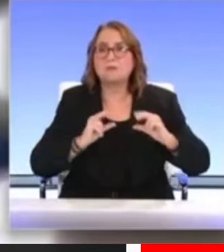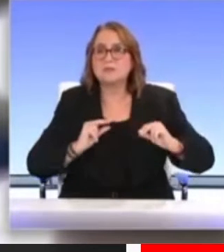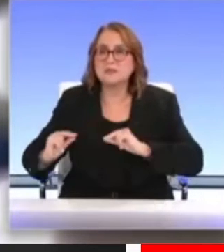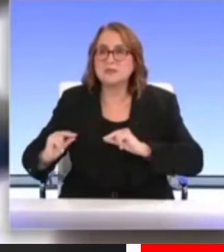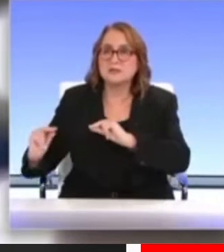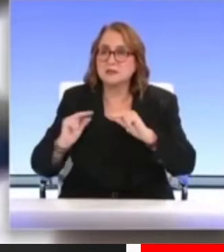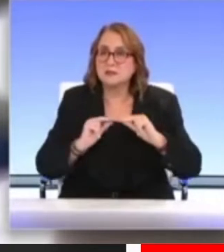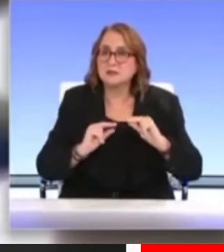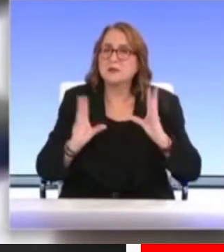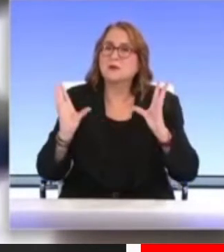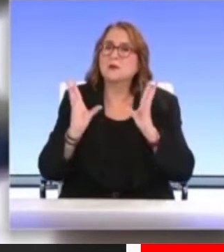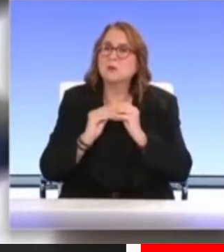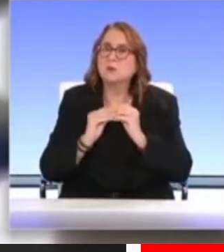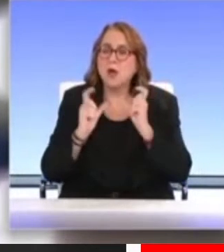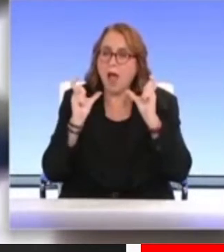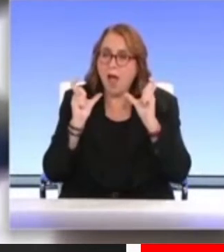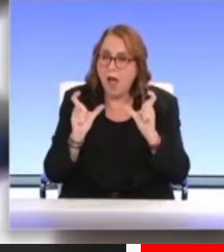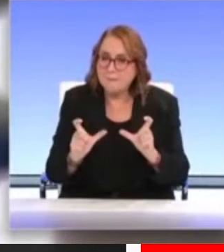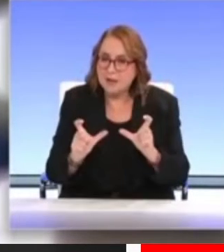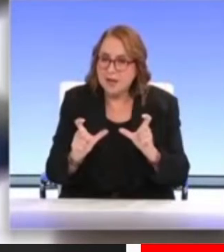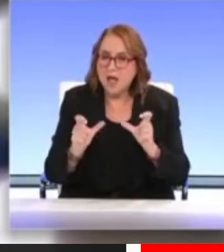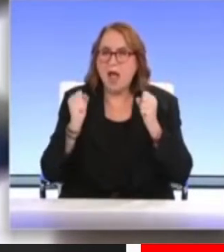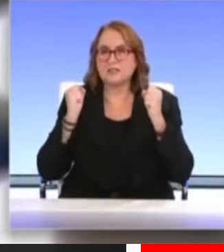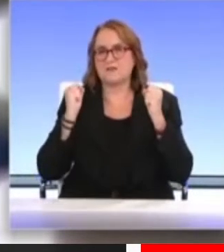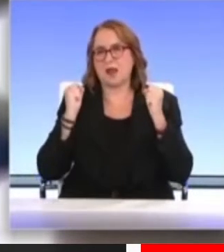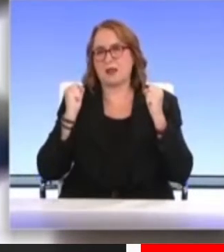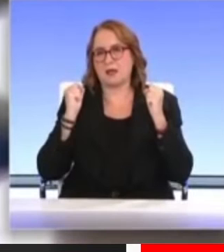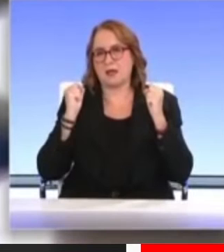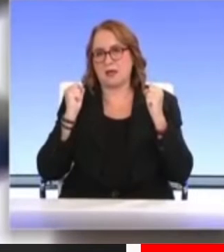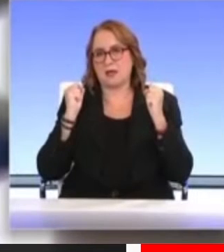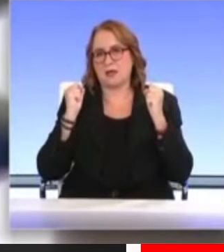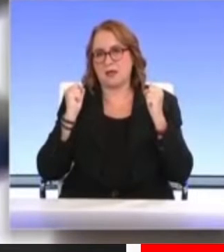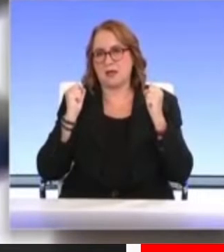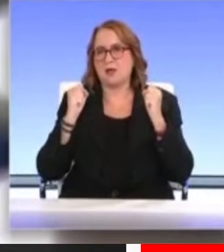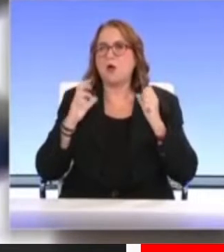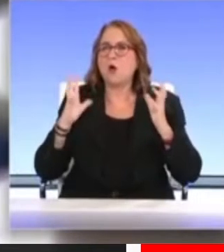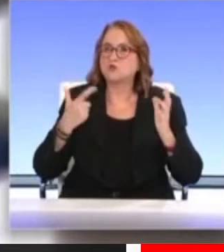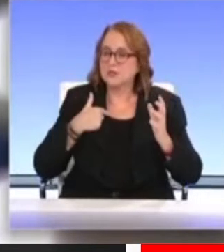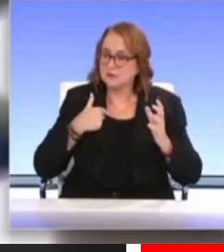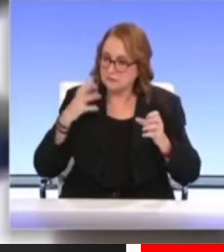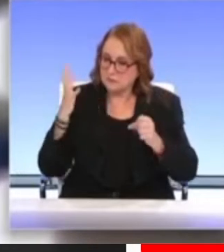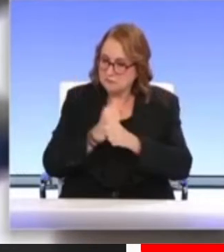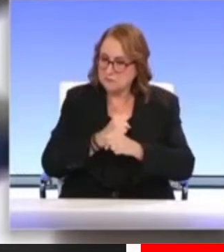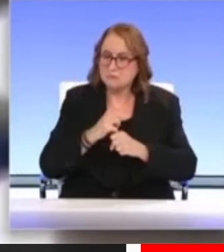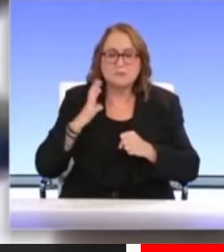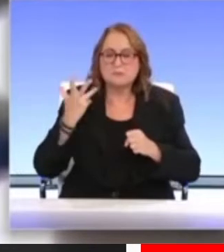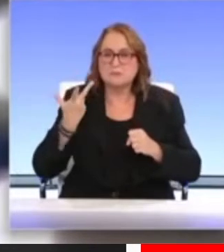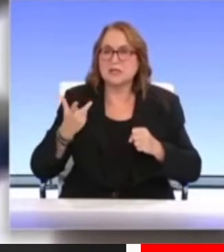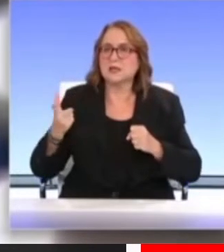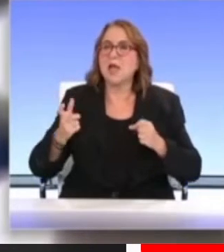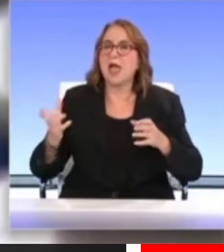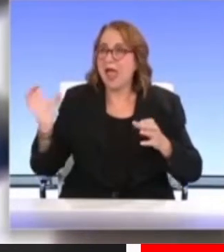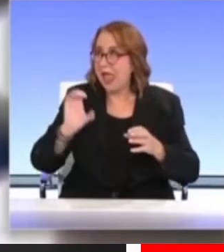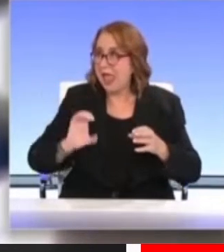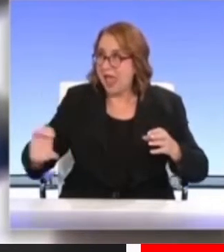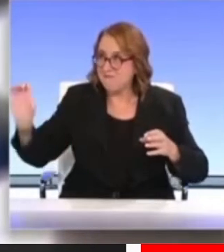στους τομείς της άμυνας, της ασφάλειας, ούτως ώστε να ενισχύσουμε έτσι την κυριαρχία της Ευρώπης. Πρέπει να